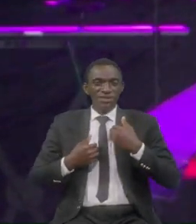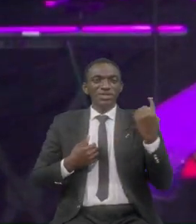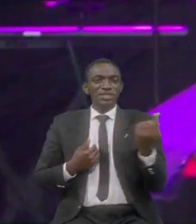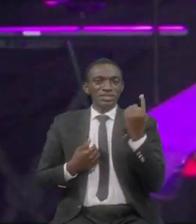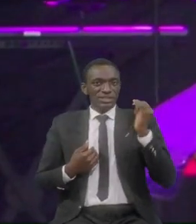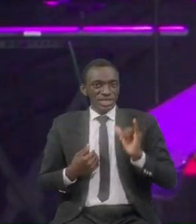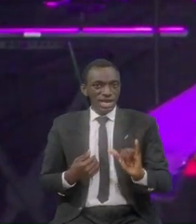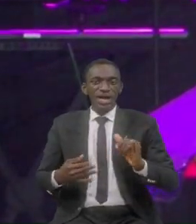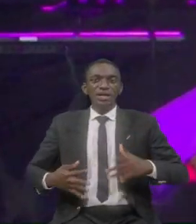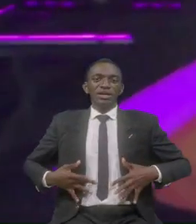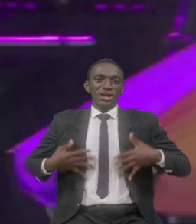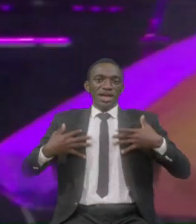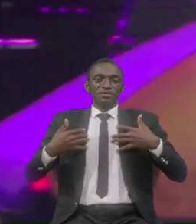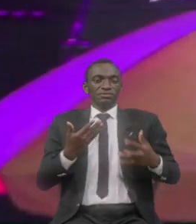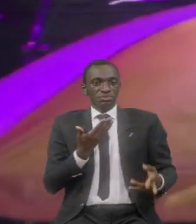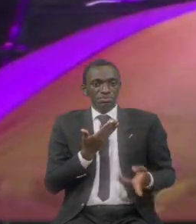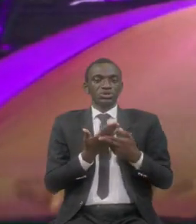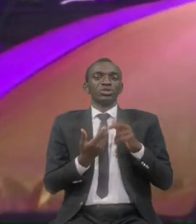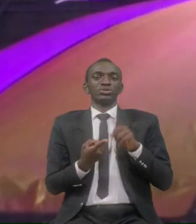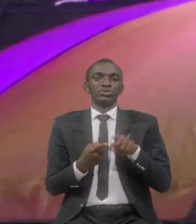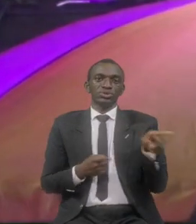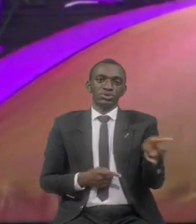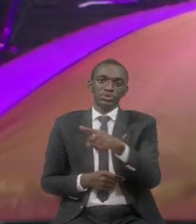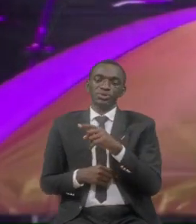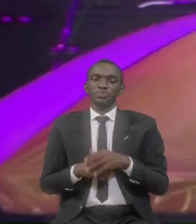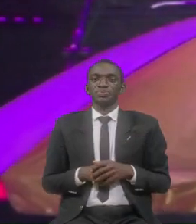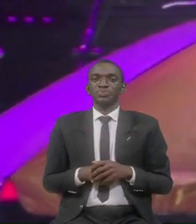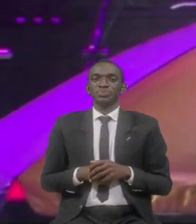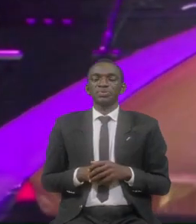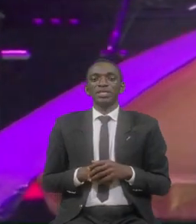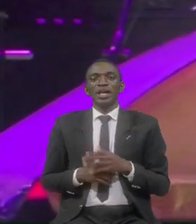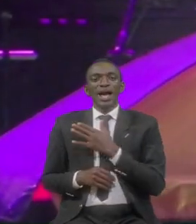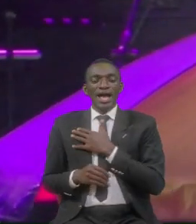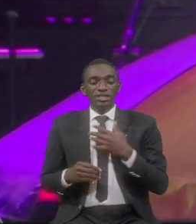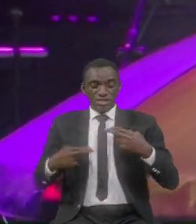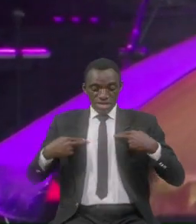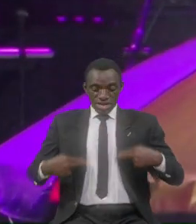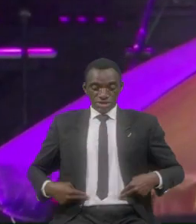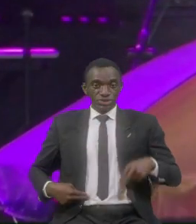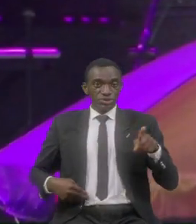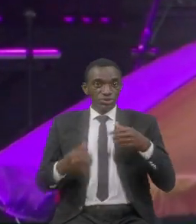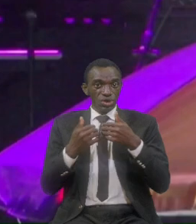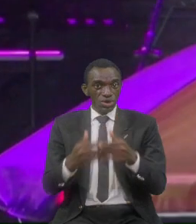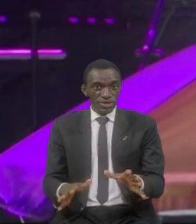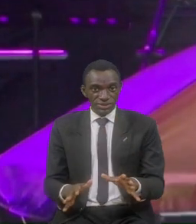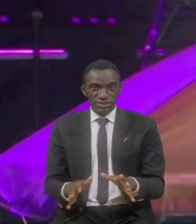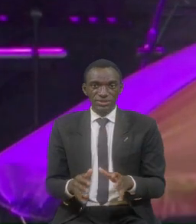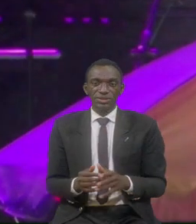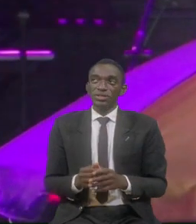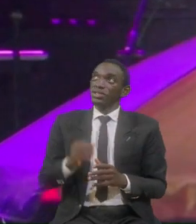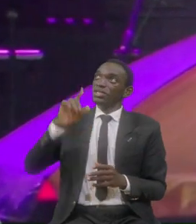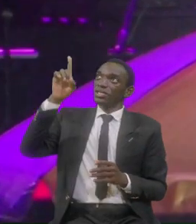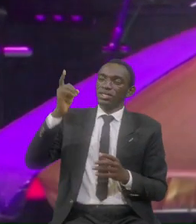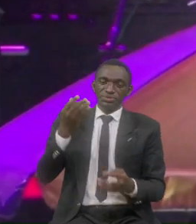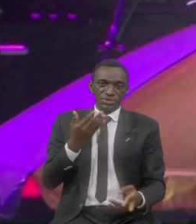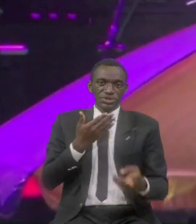Ang kinabuhing dayon walay katapusan ibalik sa Dios kanimo. The health you lost. Ang imong may panglawas nga nawala. Now you have that health